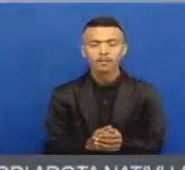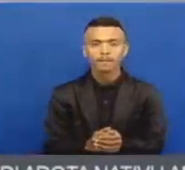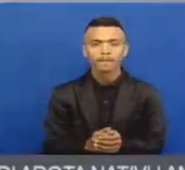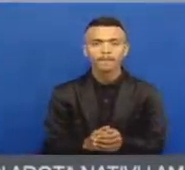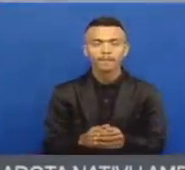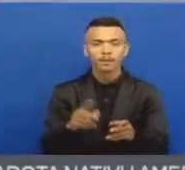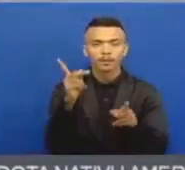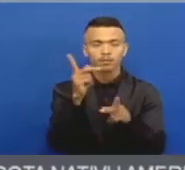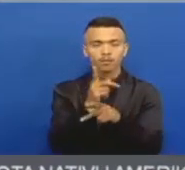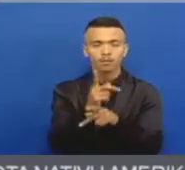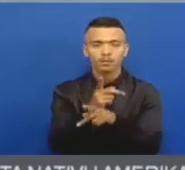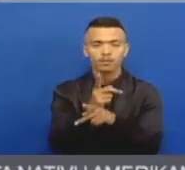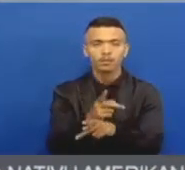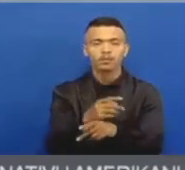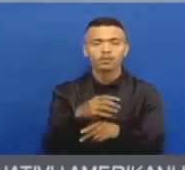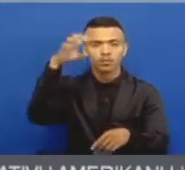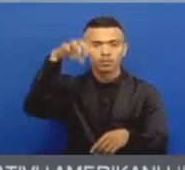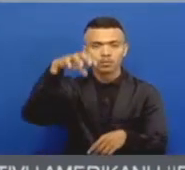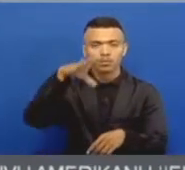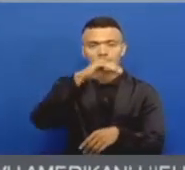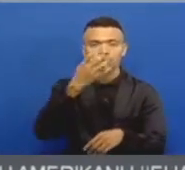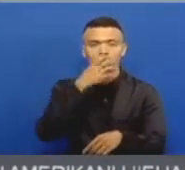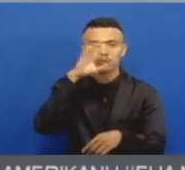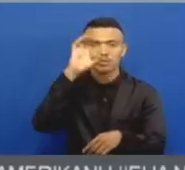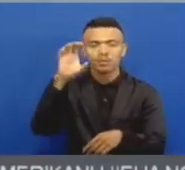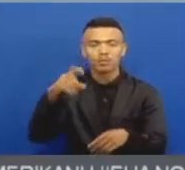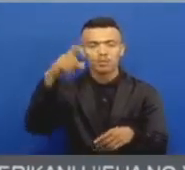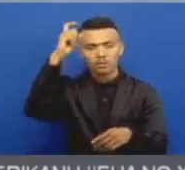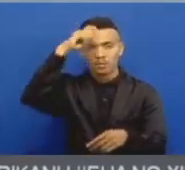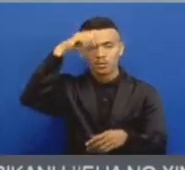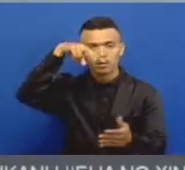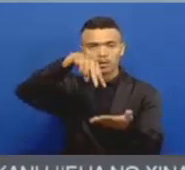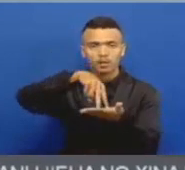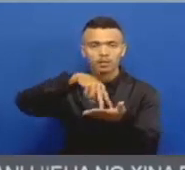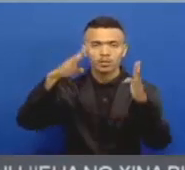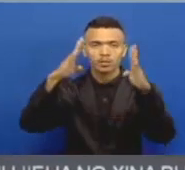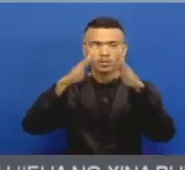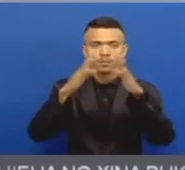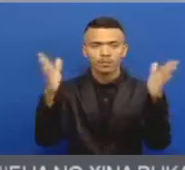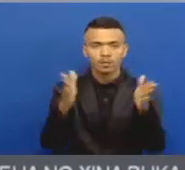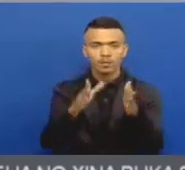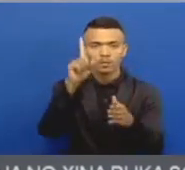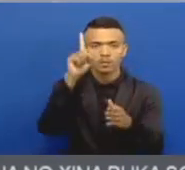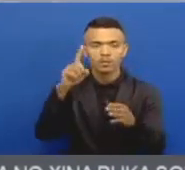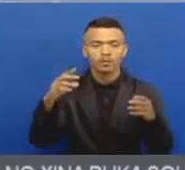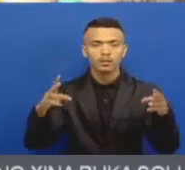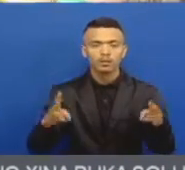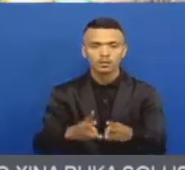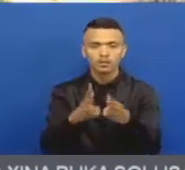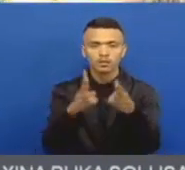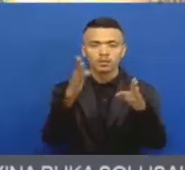Atu satang udang no lorong niya manas, idoza ne hari det baraka kik ida, iya strada nining meti